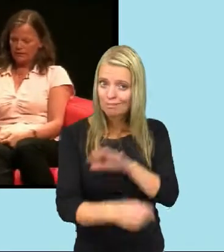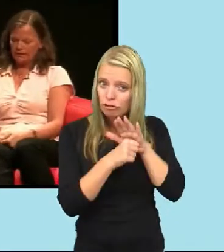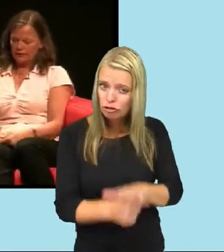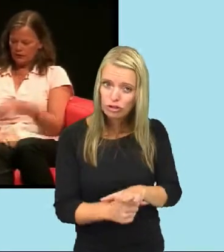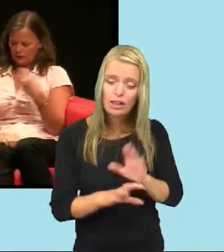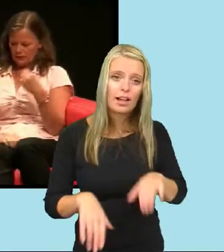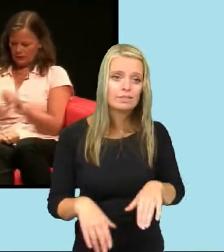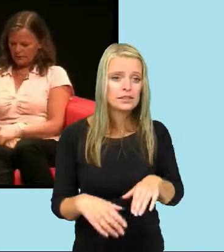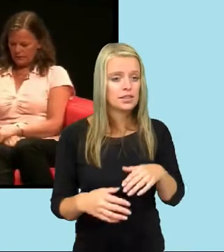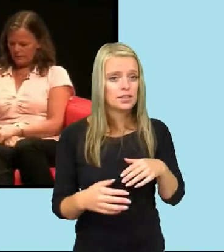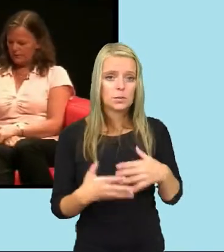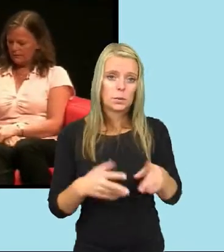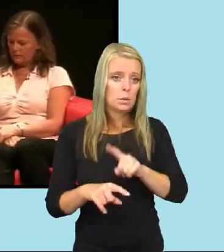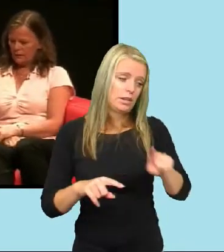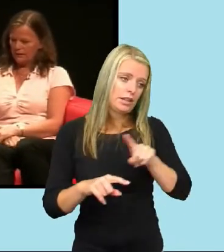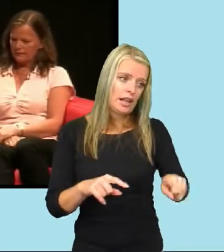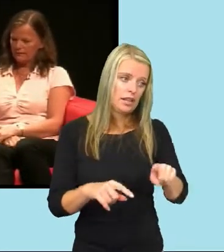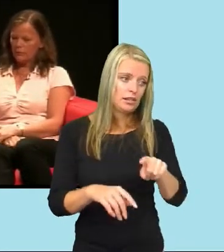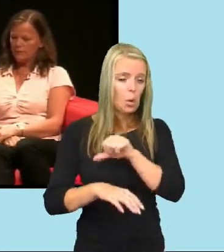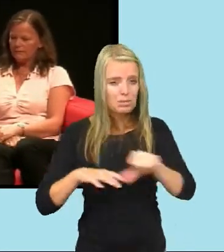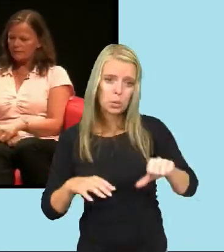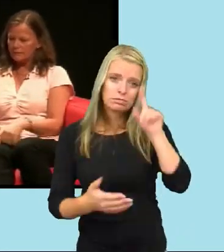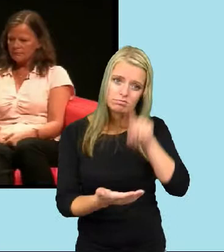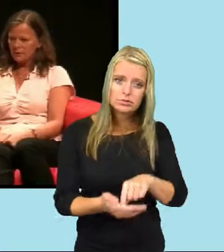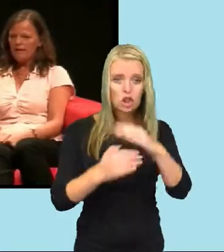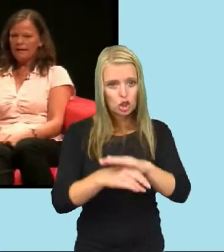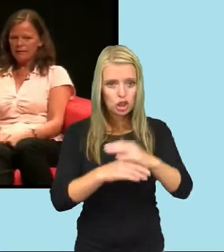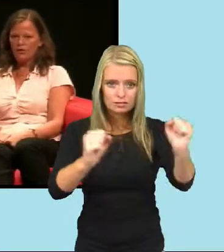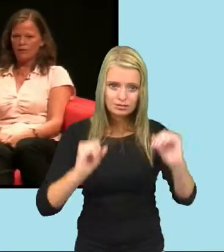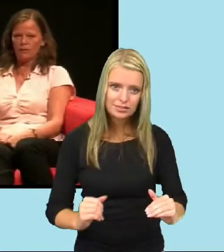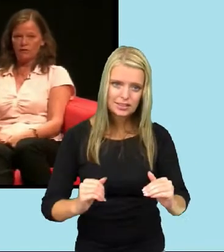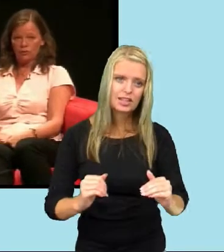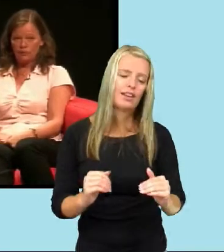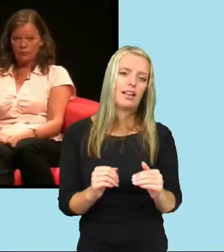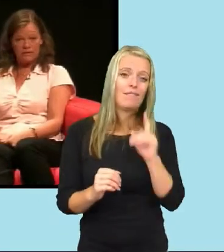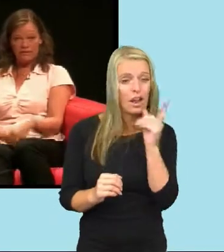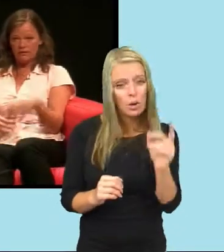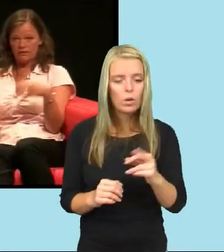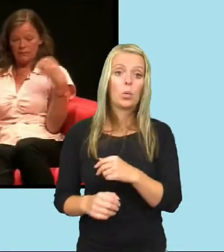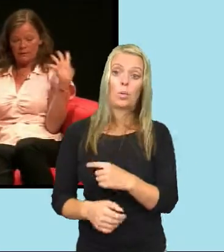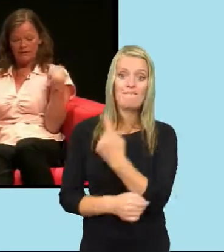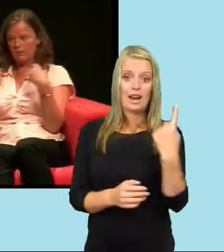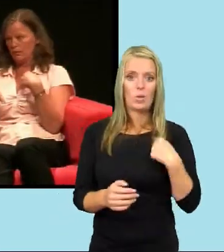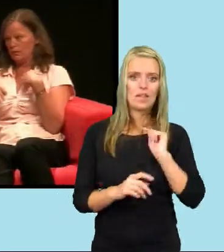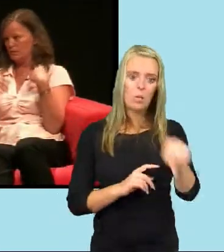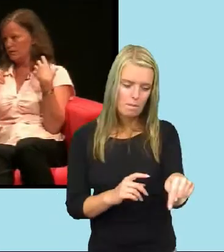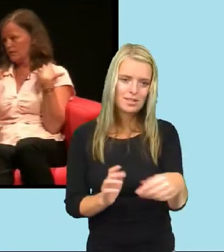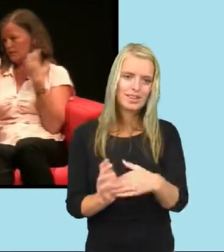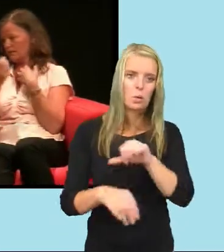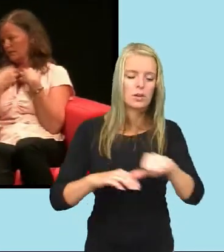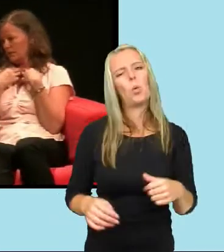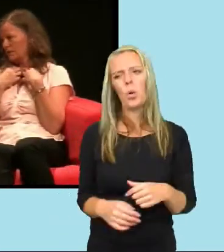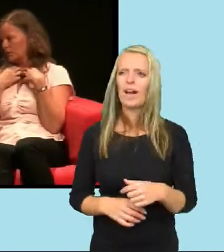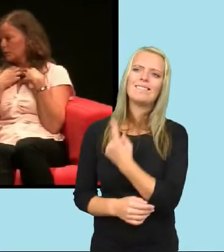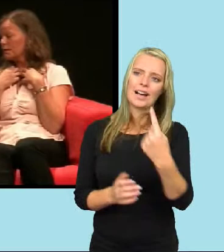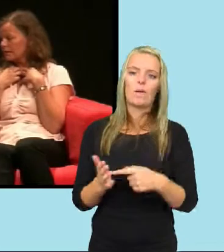få det här trycket under normala nivåer. Och varenda gång vi kom ner till operation. I och för sig så hade vi de här kläderna på oss. Så att vi kanske